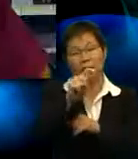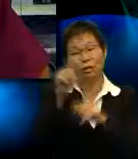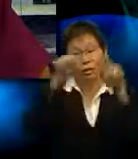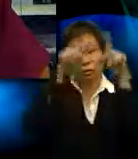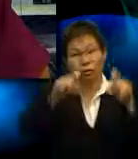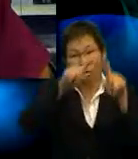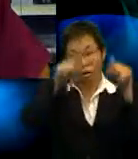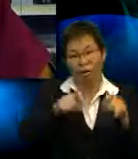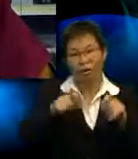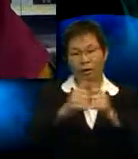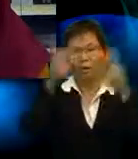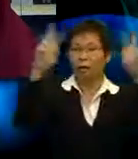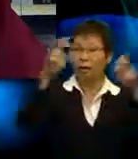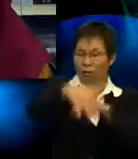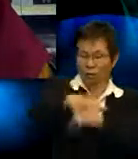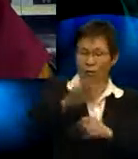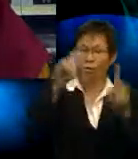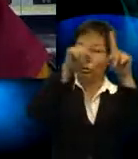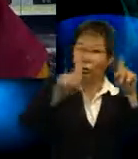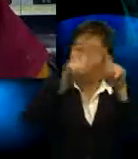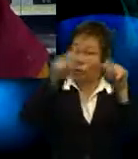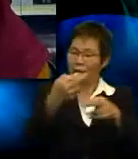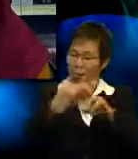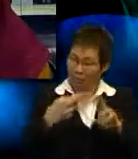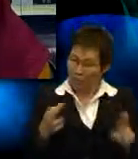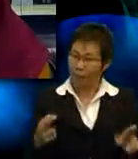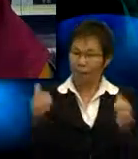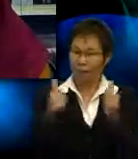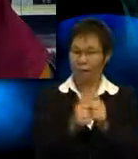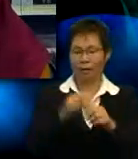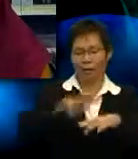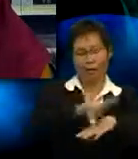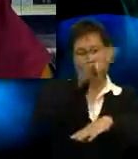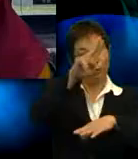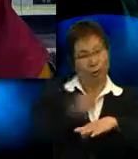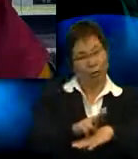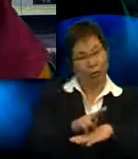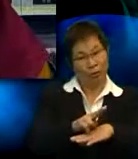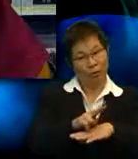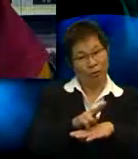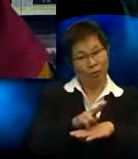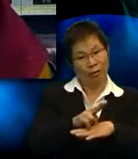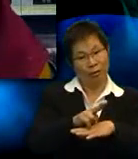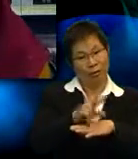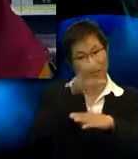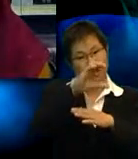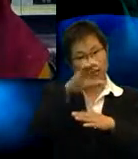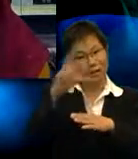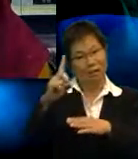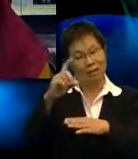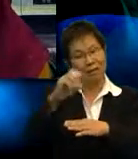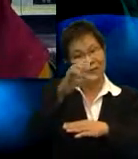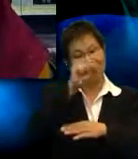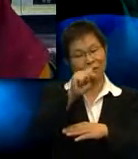dipilih. Soalan-soalan disediakan dengan menggunakan perisian Microsoft Excel.